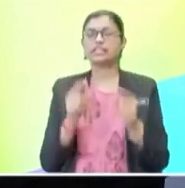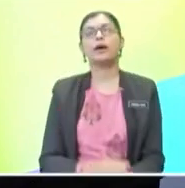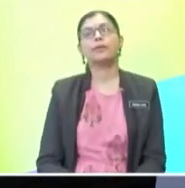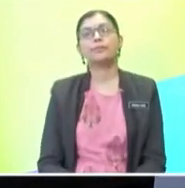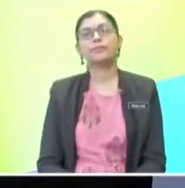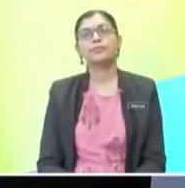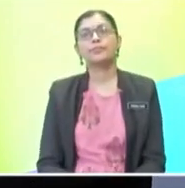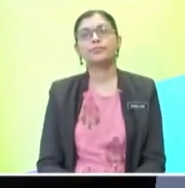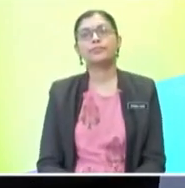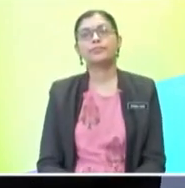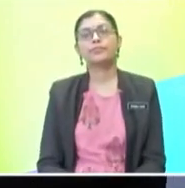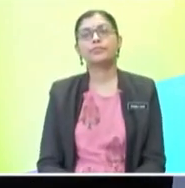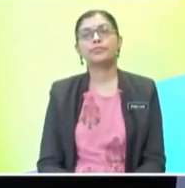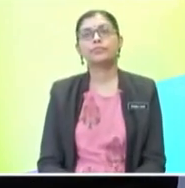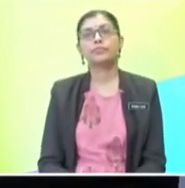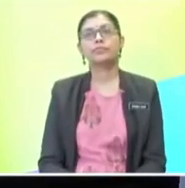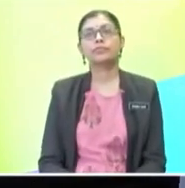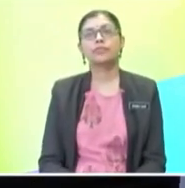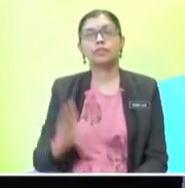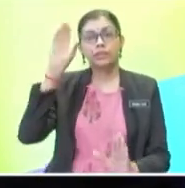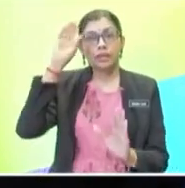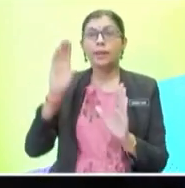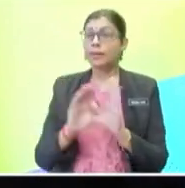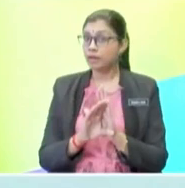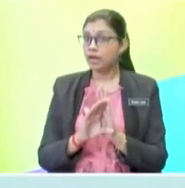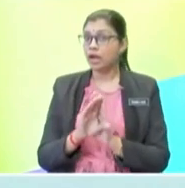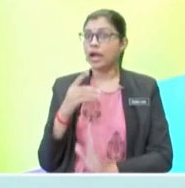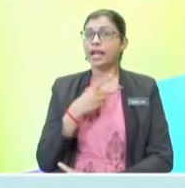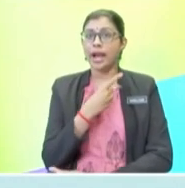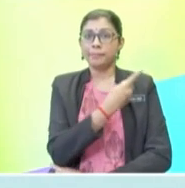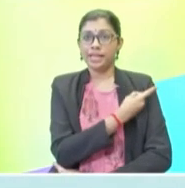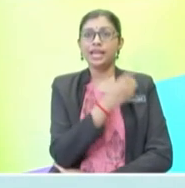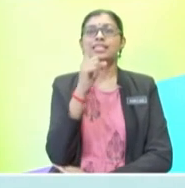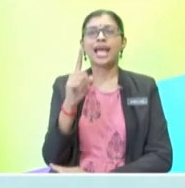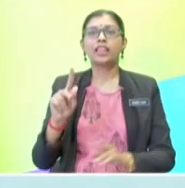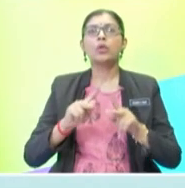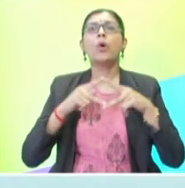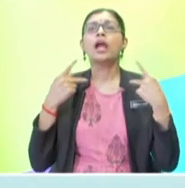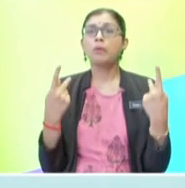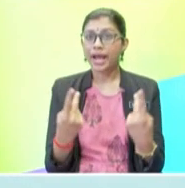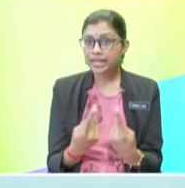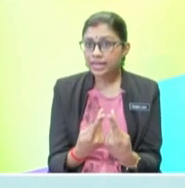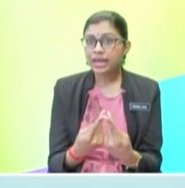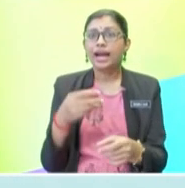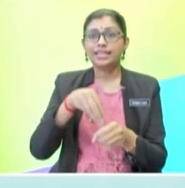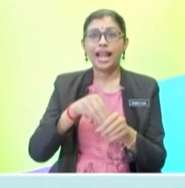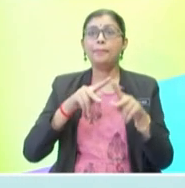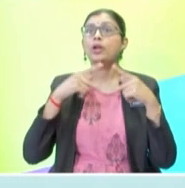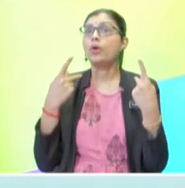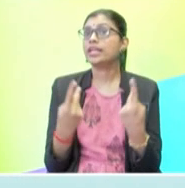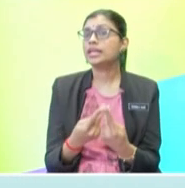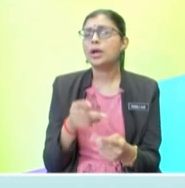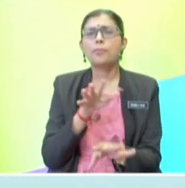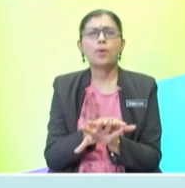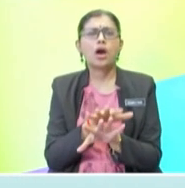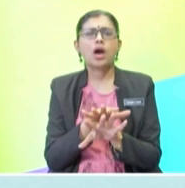ini adalah gambar kami satu keluarga, Ria. Jadi dalam keluarga ni ada banyak ahli anggota keluarga kita, kan? Jadi